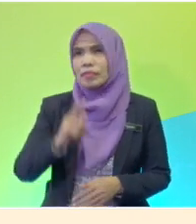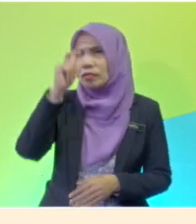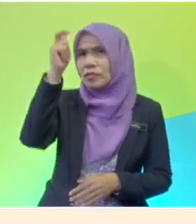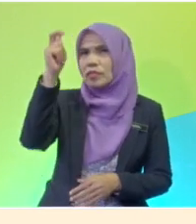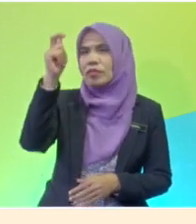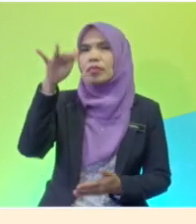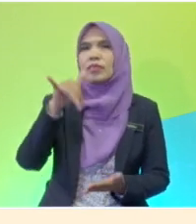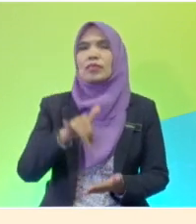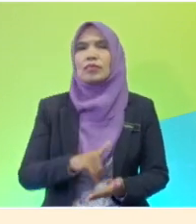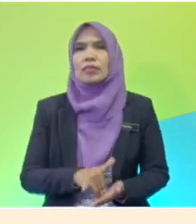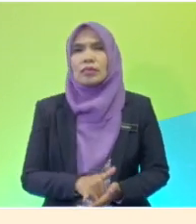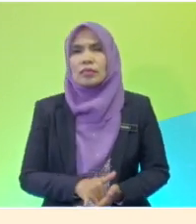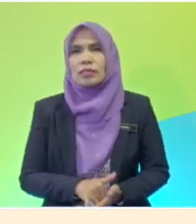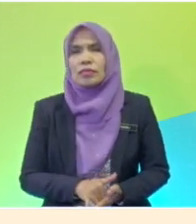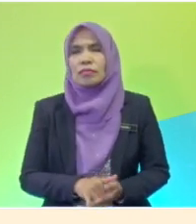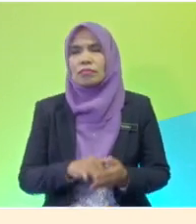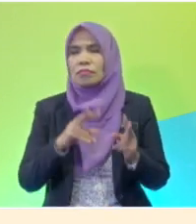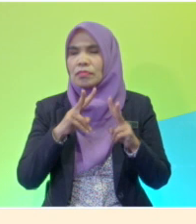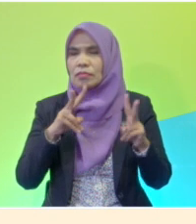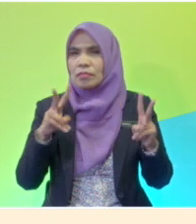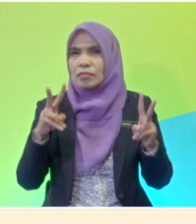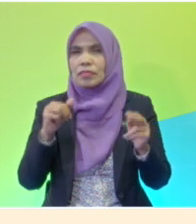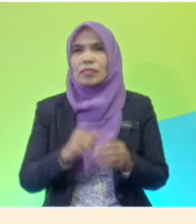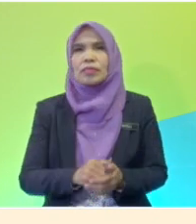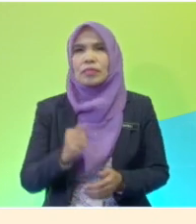berlaku sebenarnya adalah terbaik untuk kita pada waktu itu